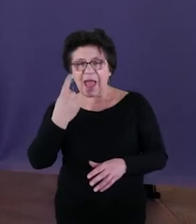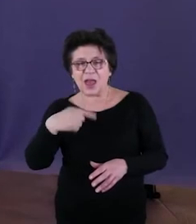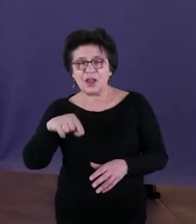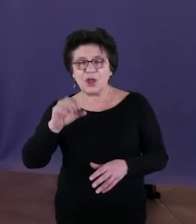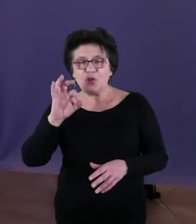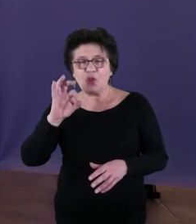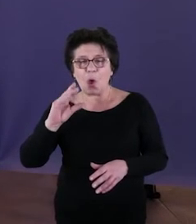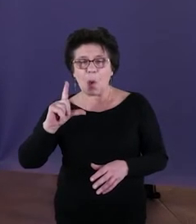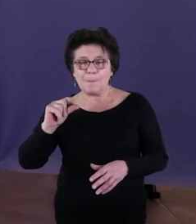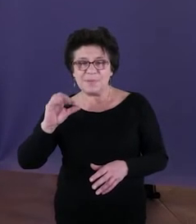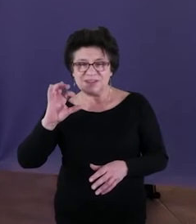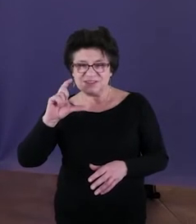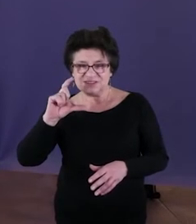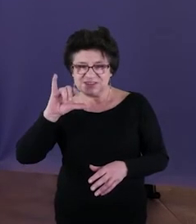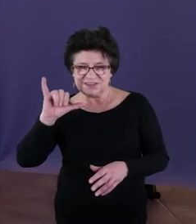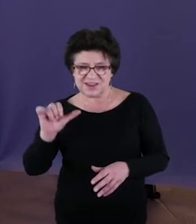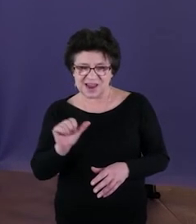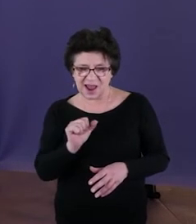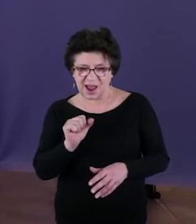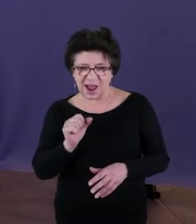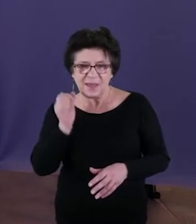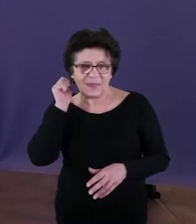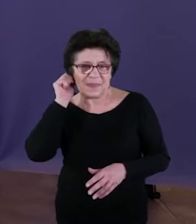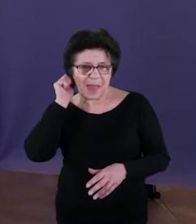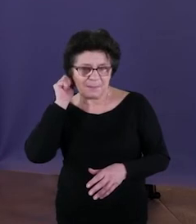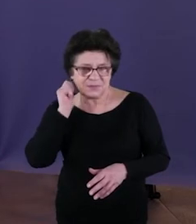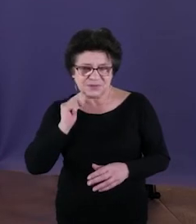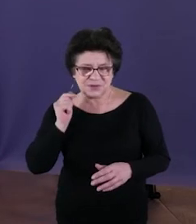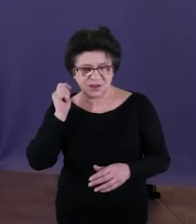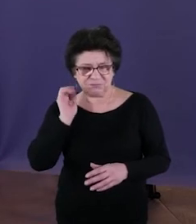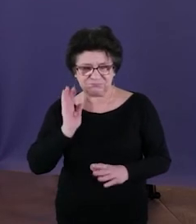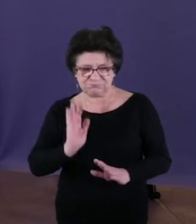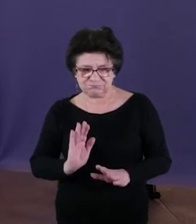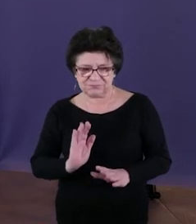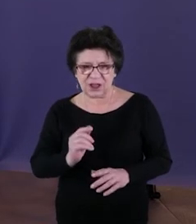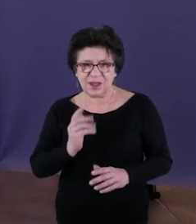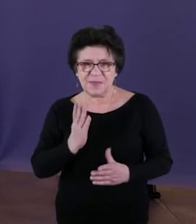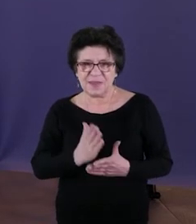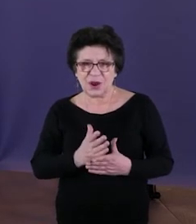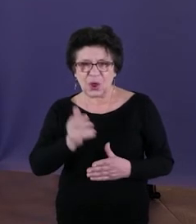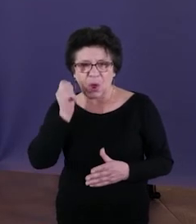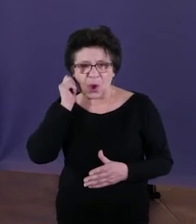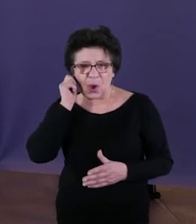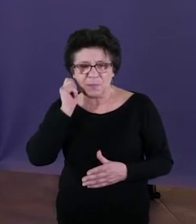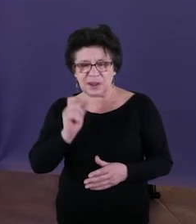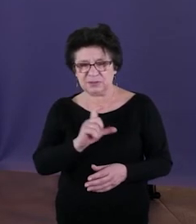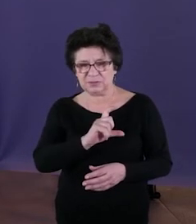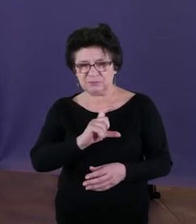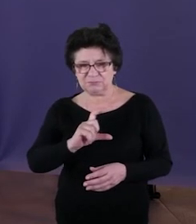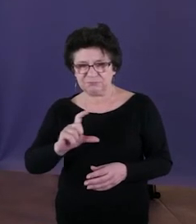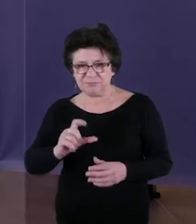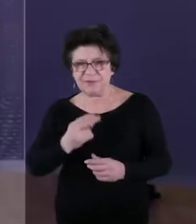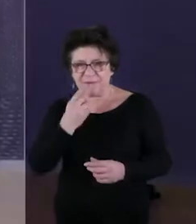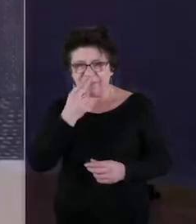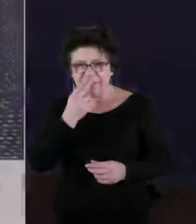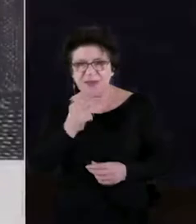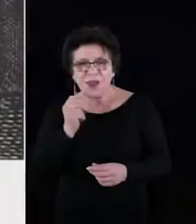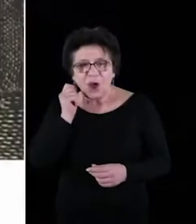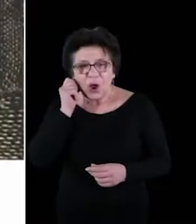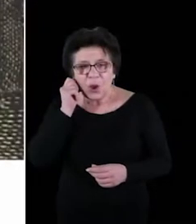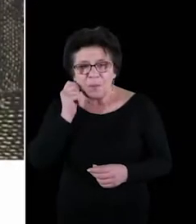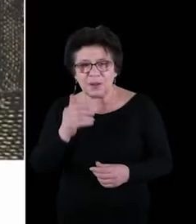damską i tam między innymi tam jak to się państwo przyjdą że on to zobaczył że pani podaje tutaj